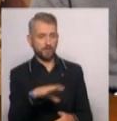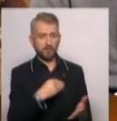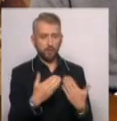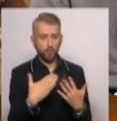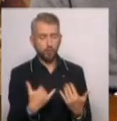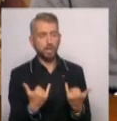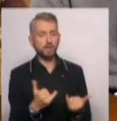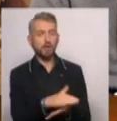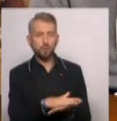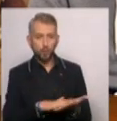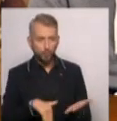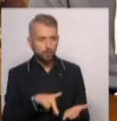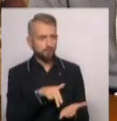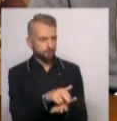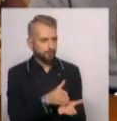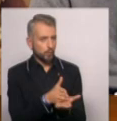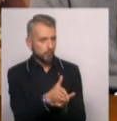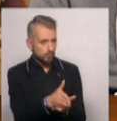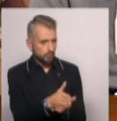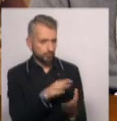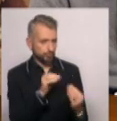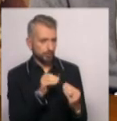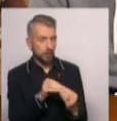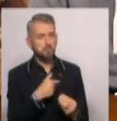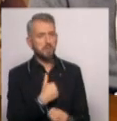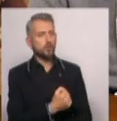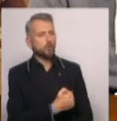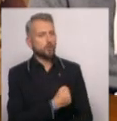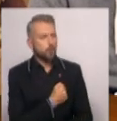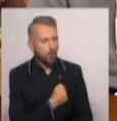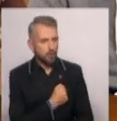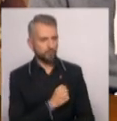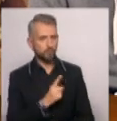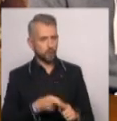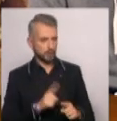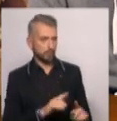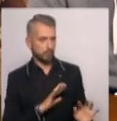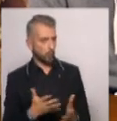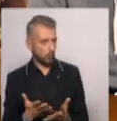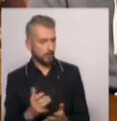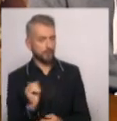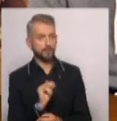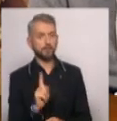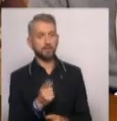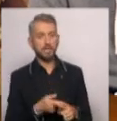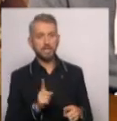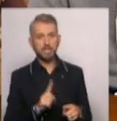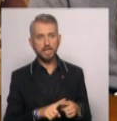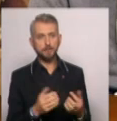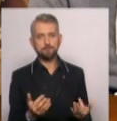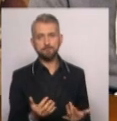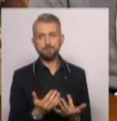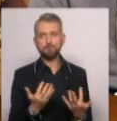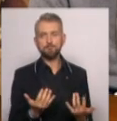продовжуємо рухатись курсом. Мені шкода насправді, що це відбулося, і це знаєте,